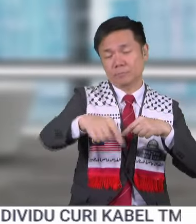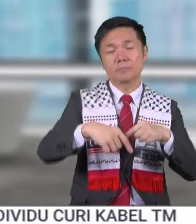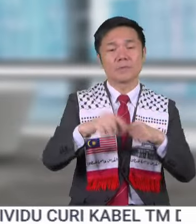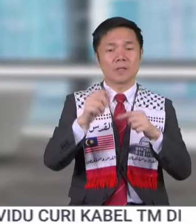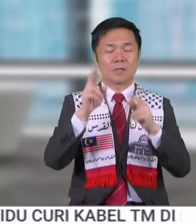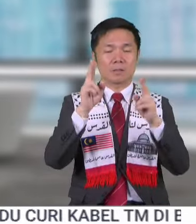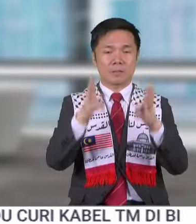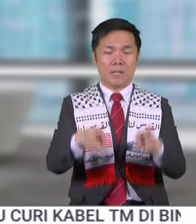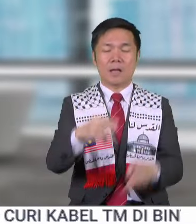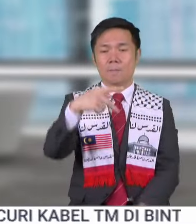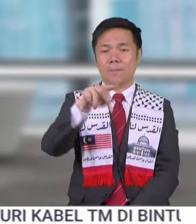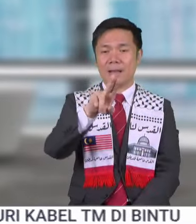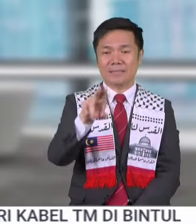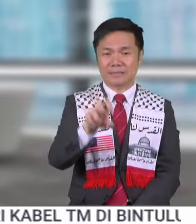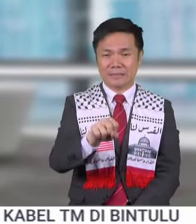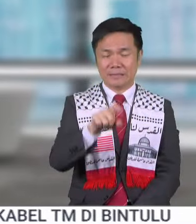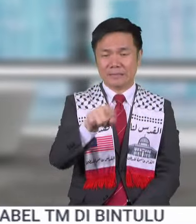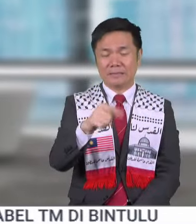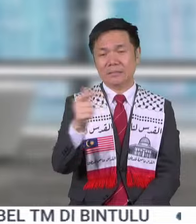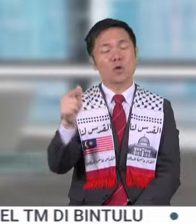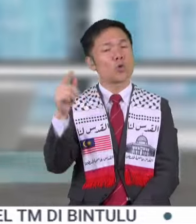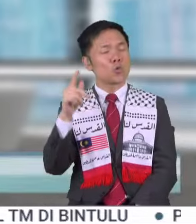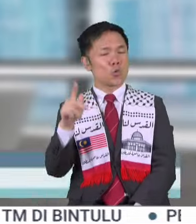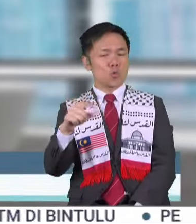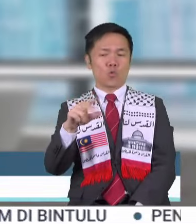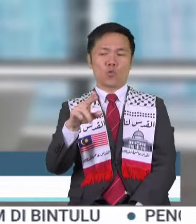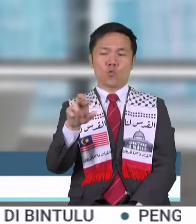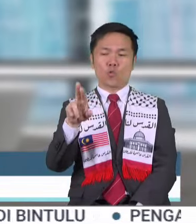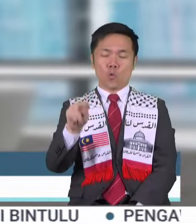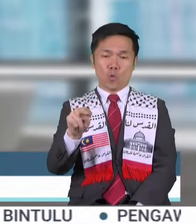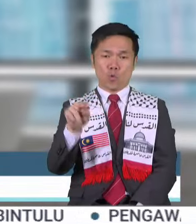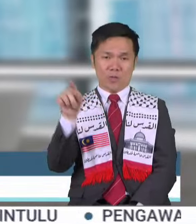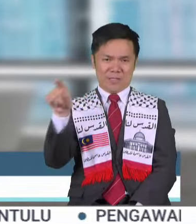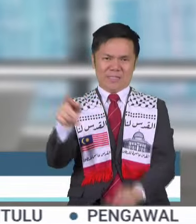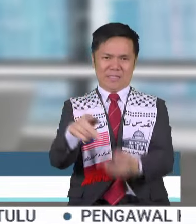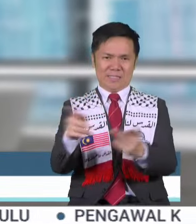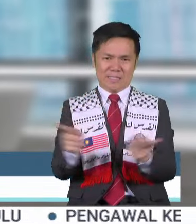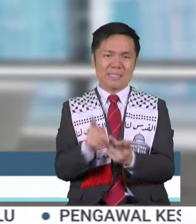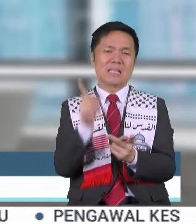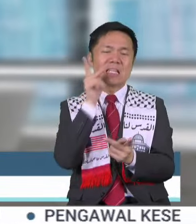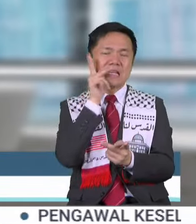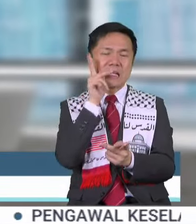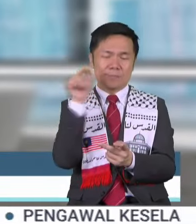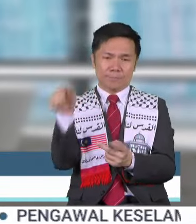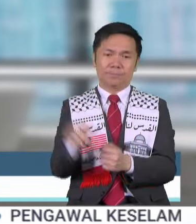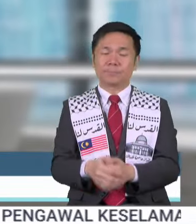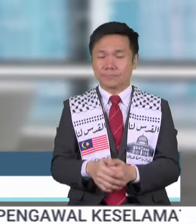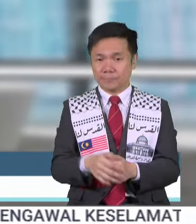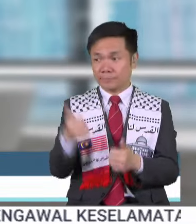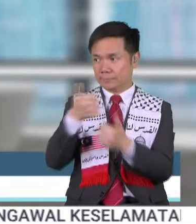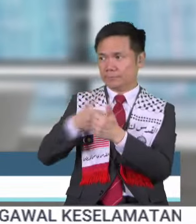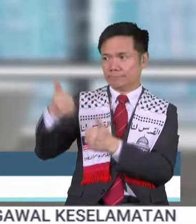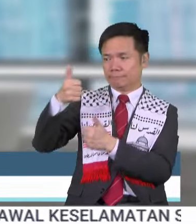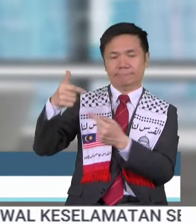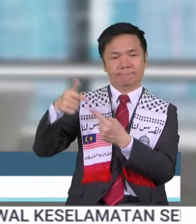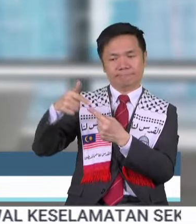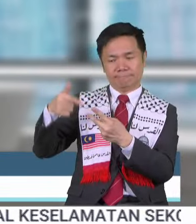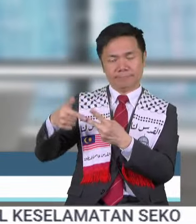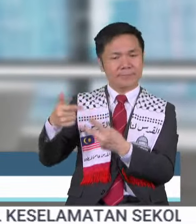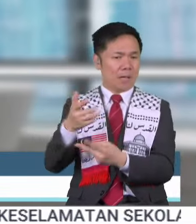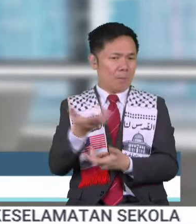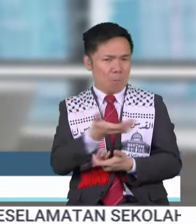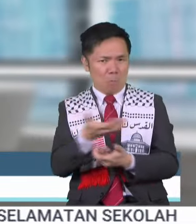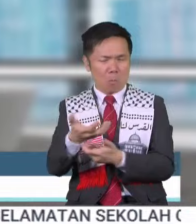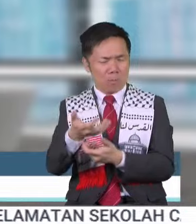lebuhraya Utara Selatan arah utara turun Kedah ketua Balai Bomba dan penyelamat gua Cempedak penolong penguasa Bomba Mohamad Fauzi